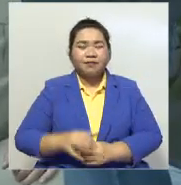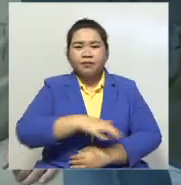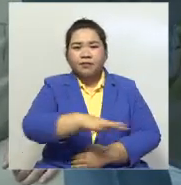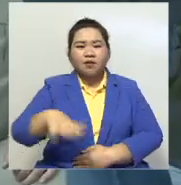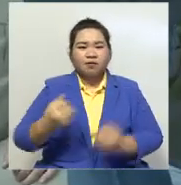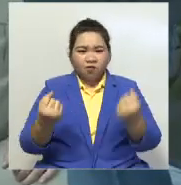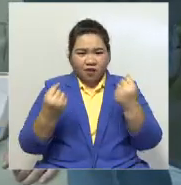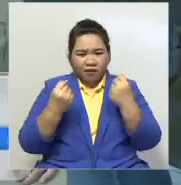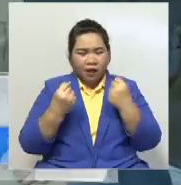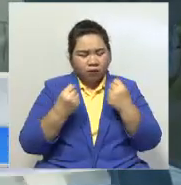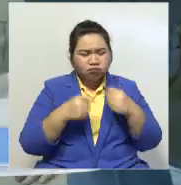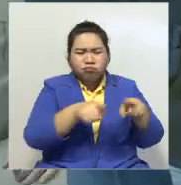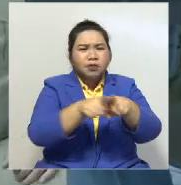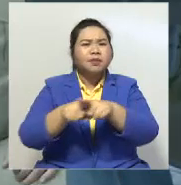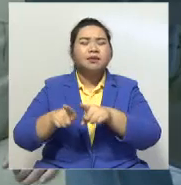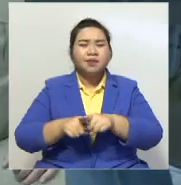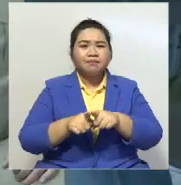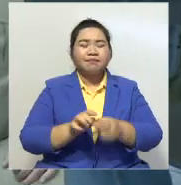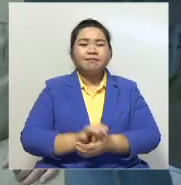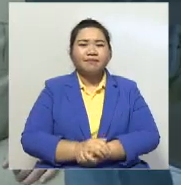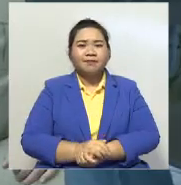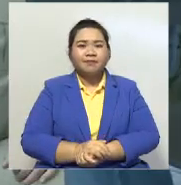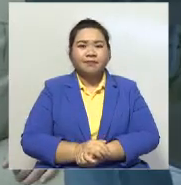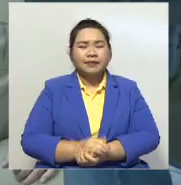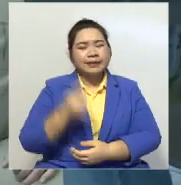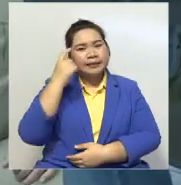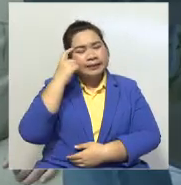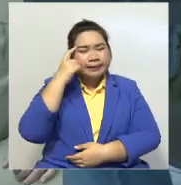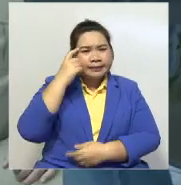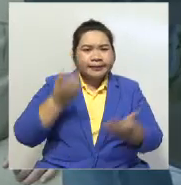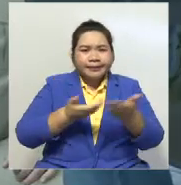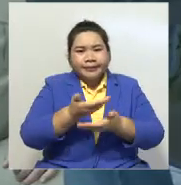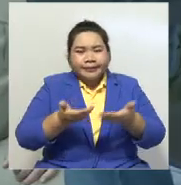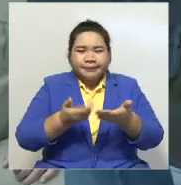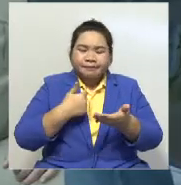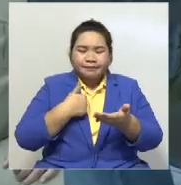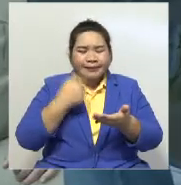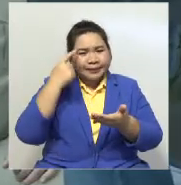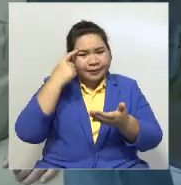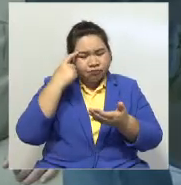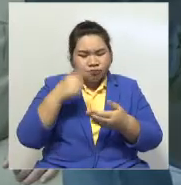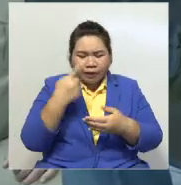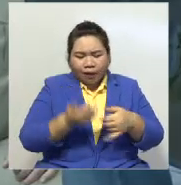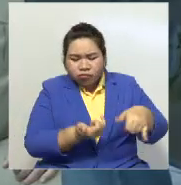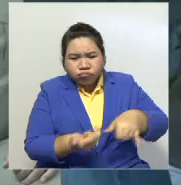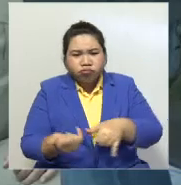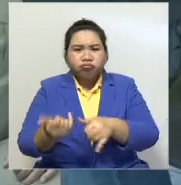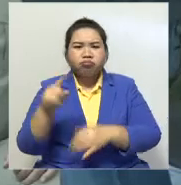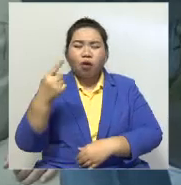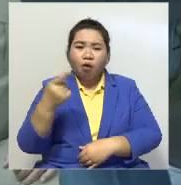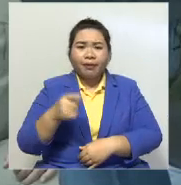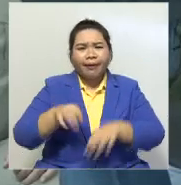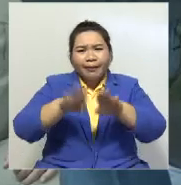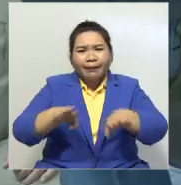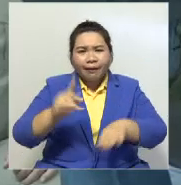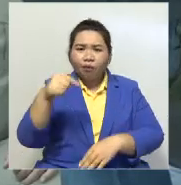แข็งแรงใกล้เคียงกันหมดเลย ครับ ครับคราวนี้ก็ปรึกษากันว่าจะเอาออกยังไงเอาตัวเล็กออกก่อน